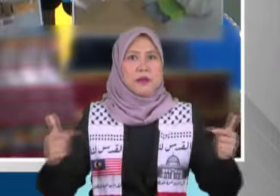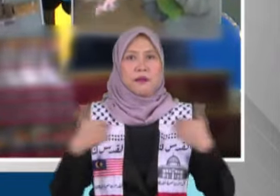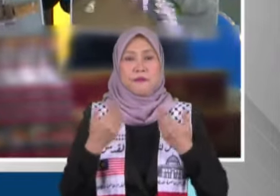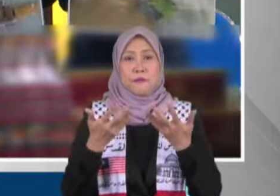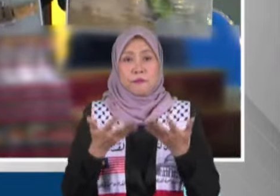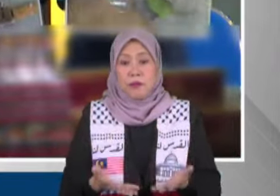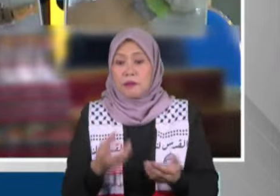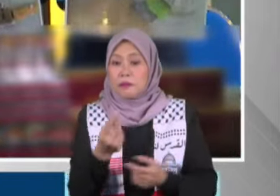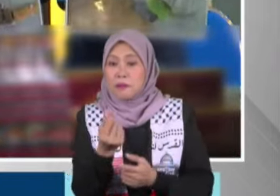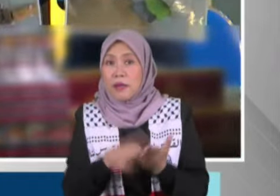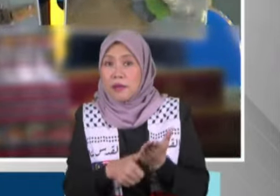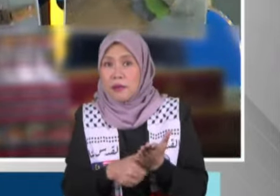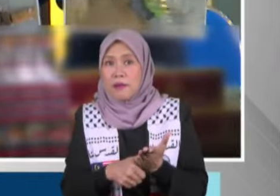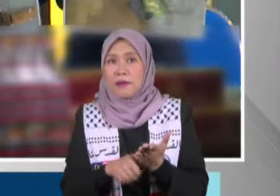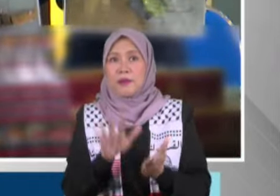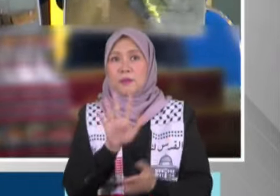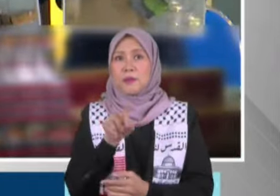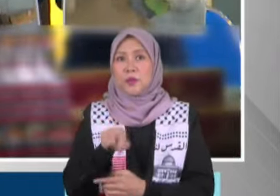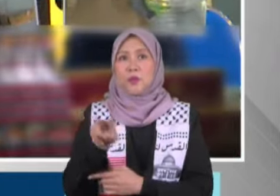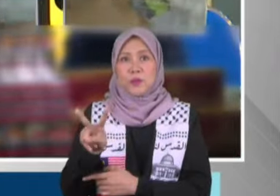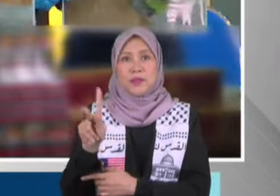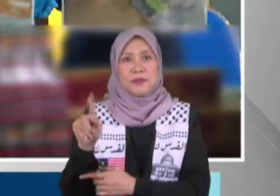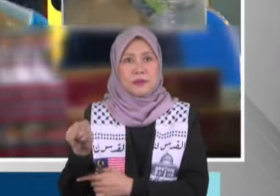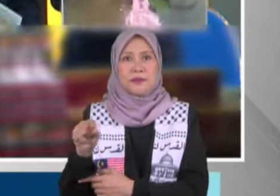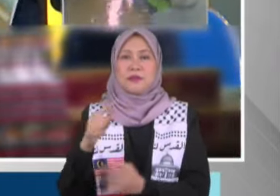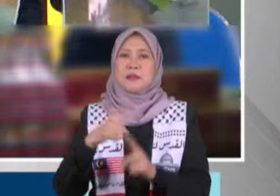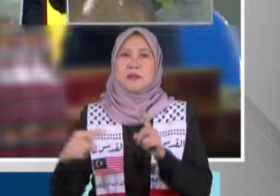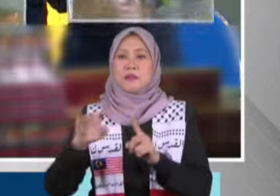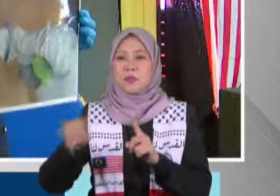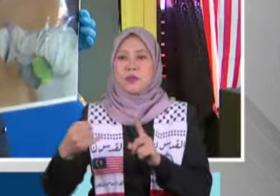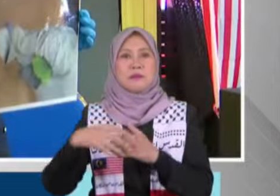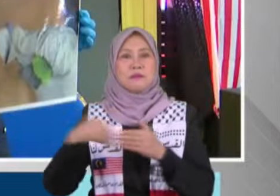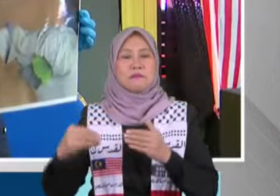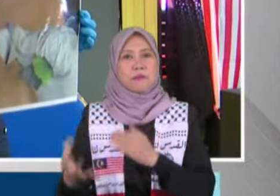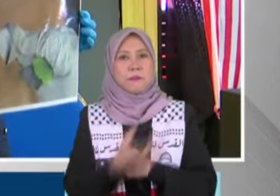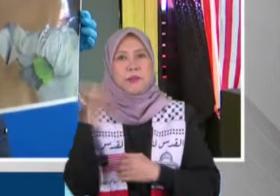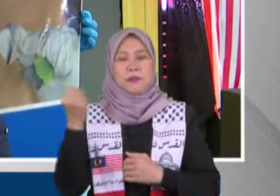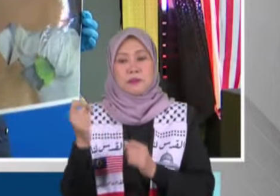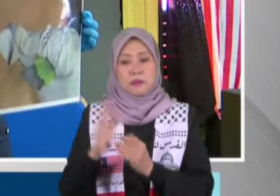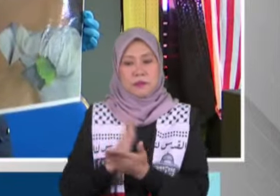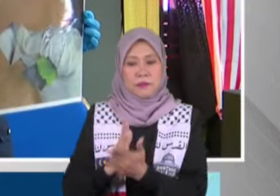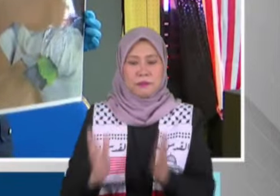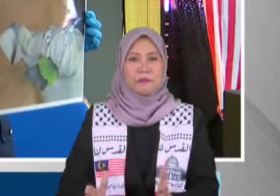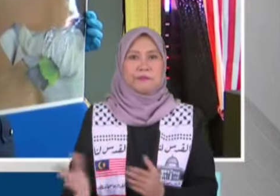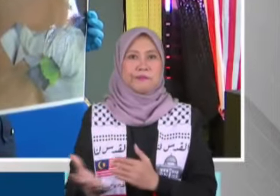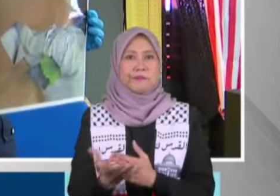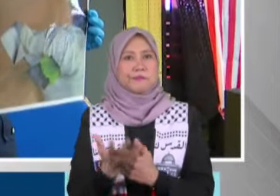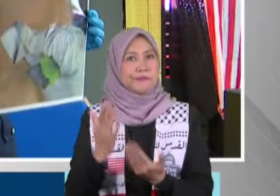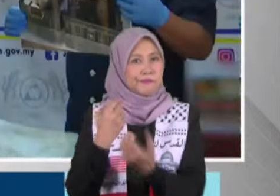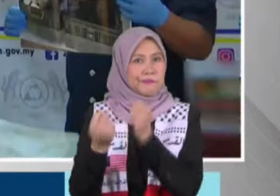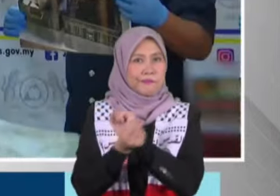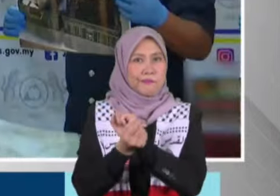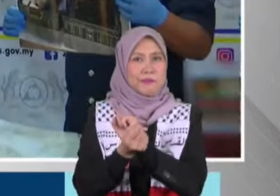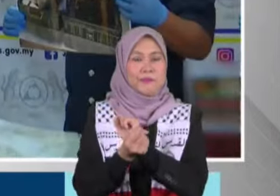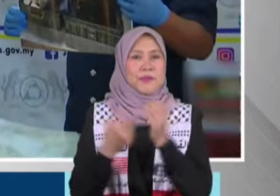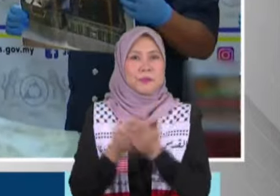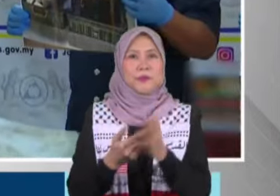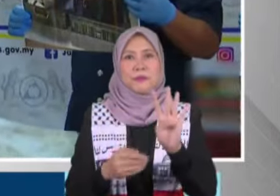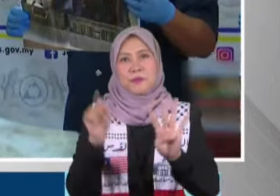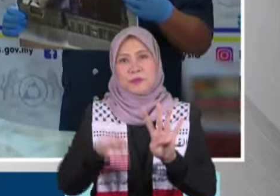5.252 kilogram bernilai hampir setengah juta ringgit dirampas. Suspek direman sehingga 4 September ini bagi membantu siasatan mengikut Seksyen